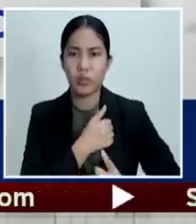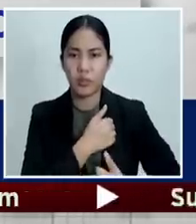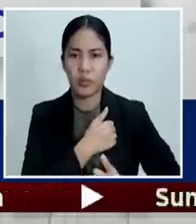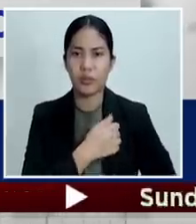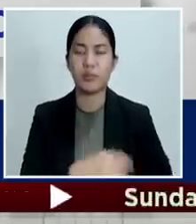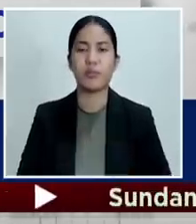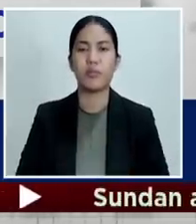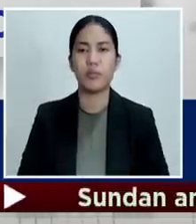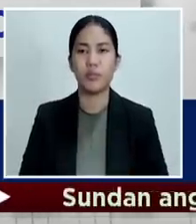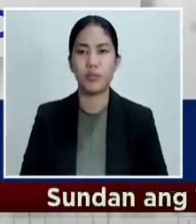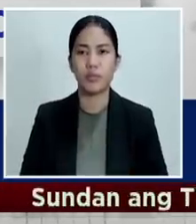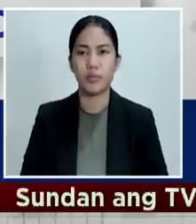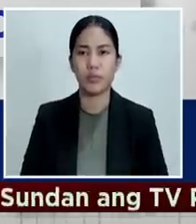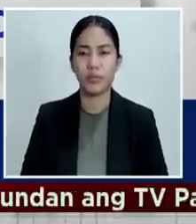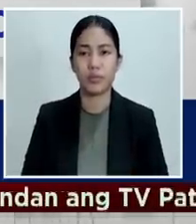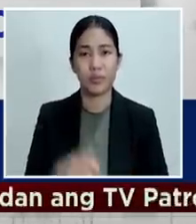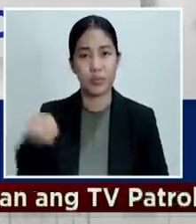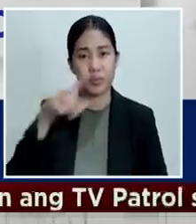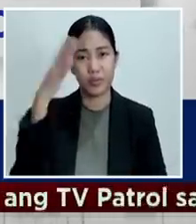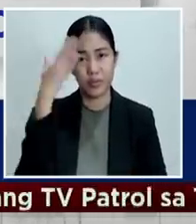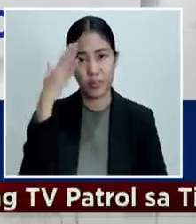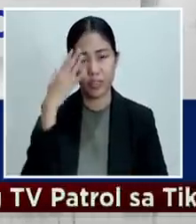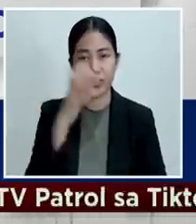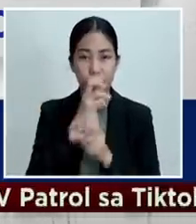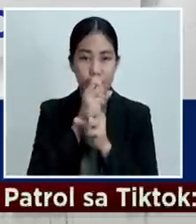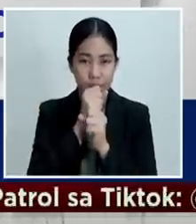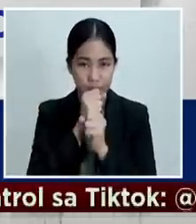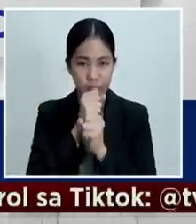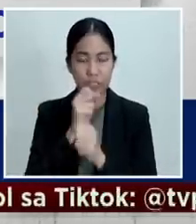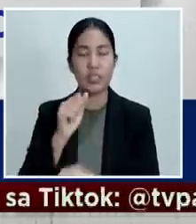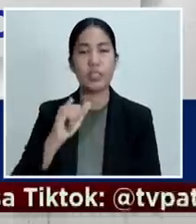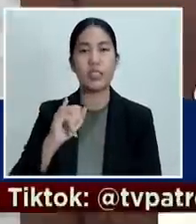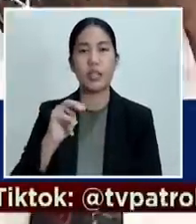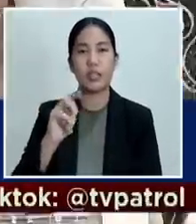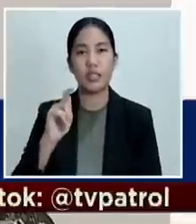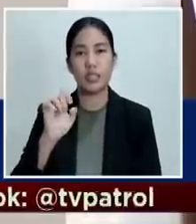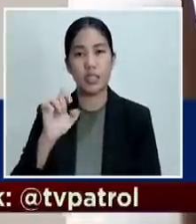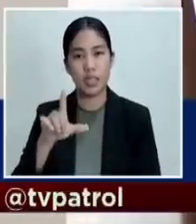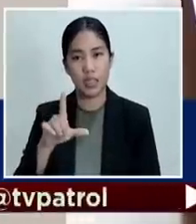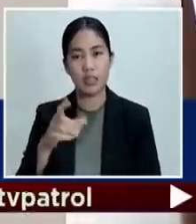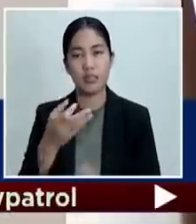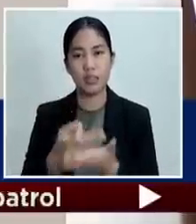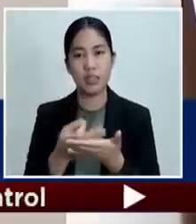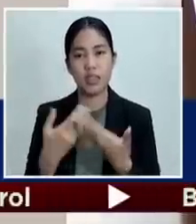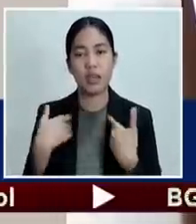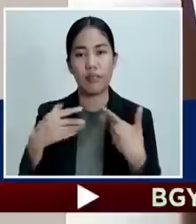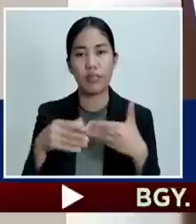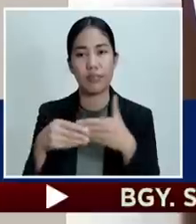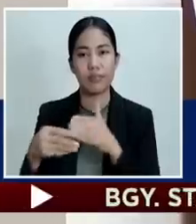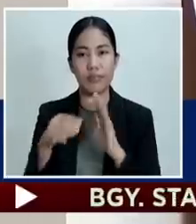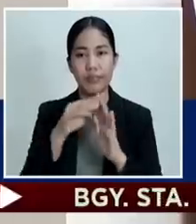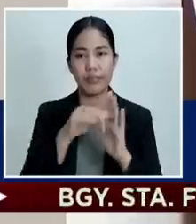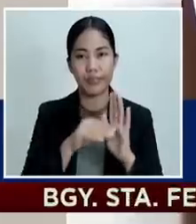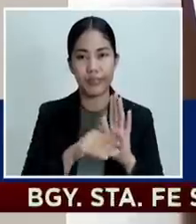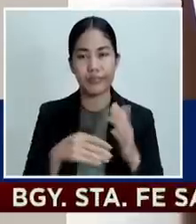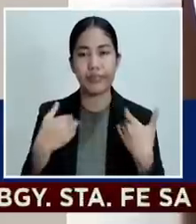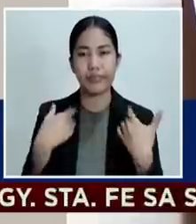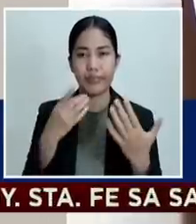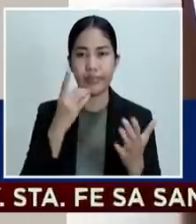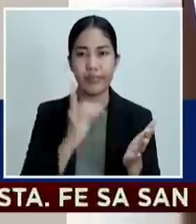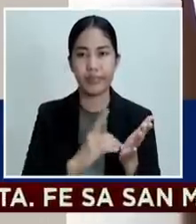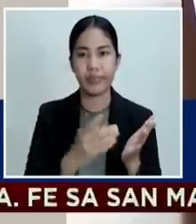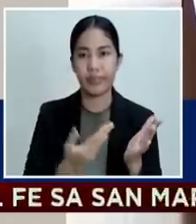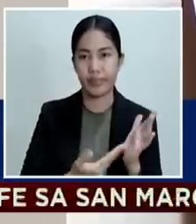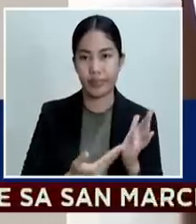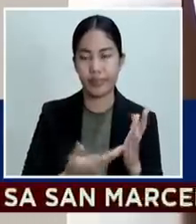yung Confidential and Intel Funds, meron naman pong guidelines yan. Meron din pong dokumento na